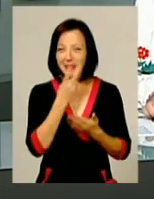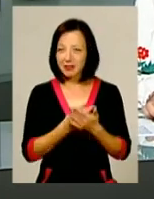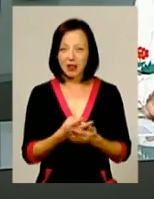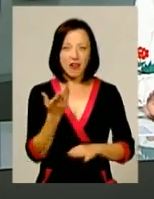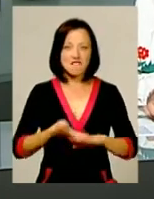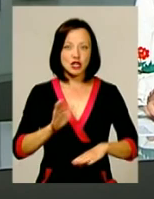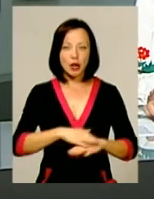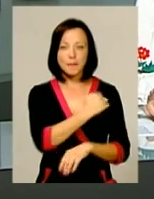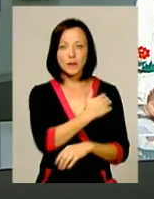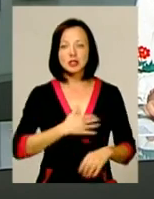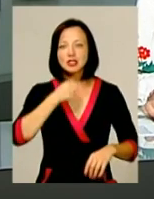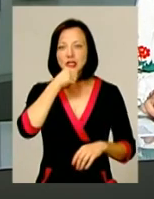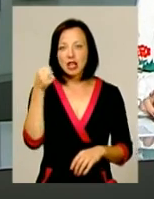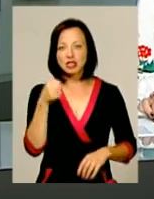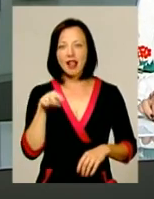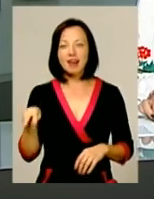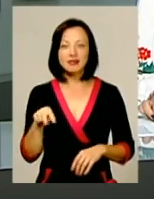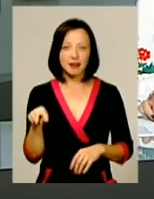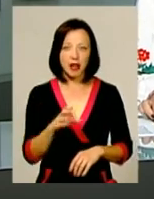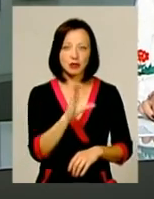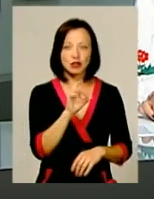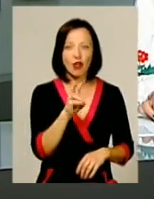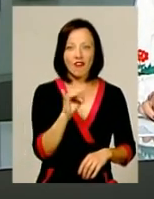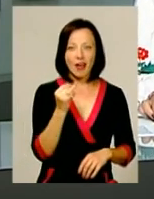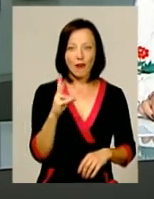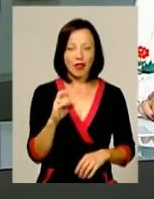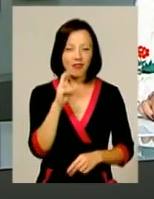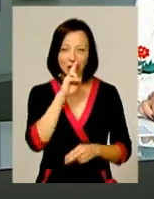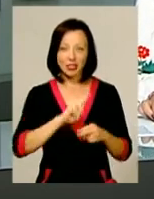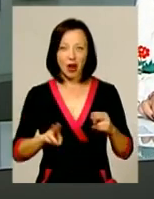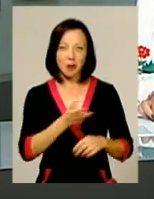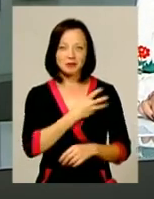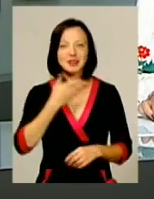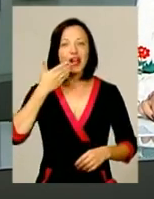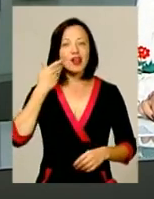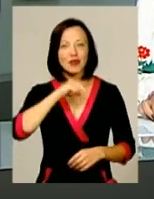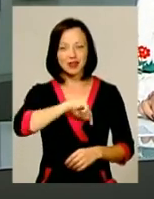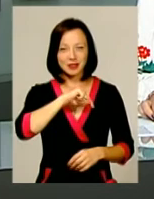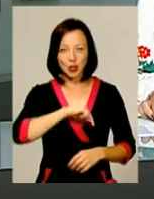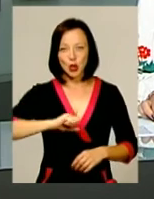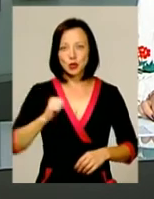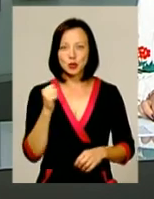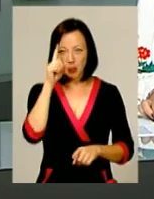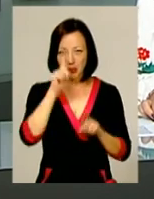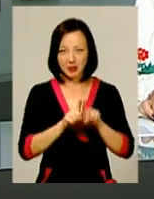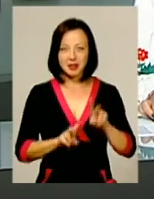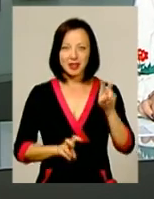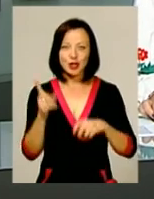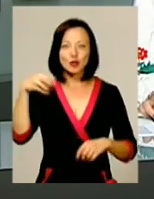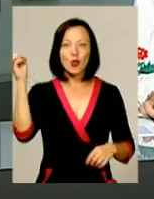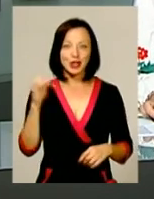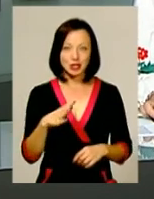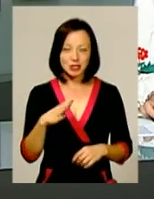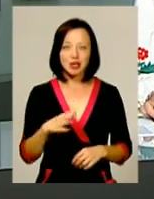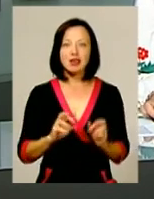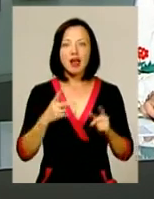старший лейтенант Володимир Соловейко не втрачає оптимізму. За легку вдачу друзі та побратими називають його сонячним.